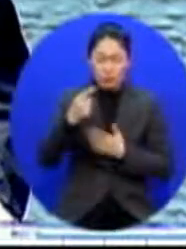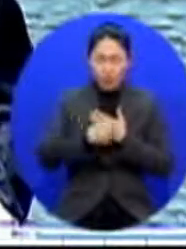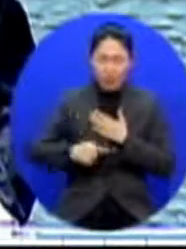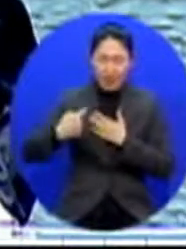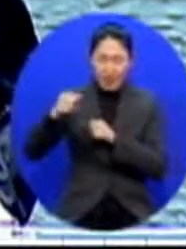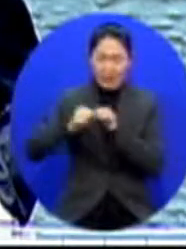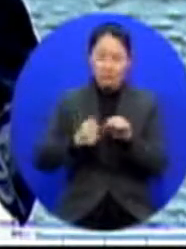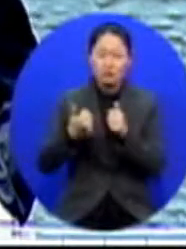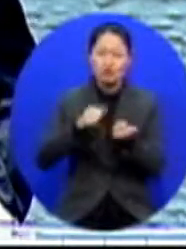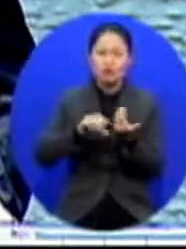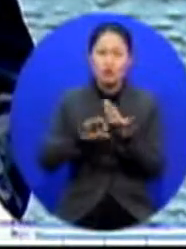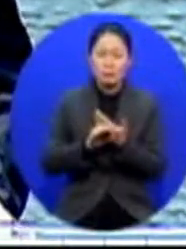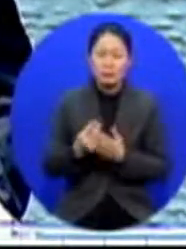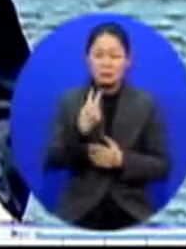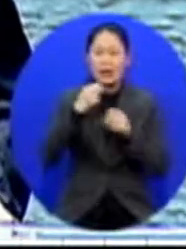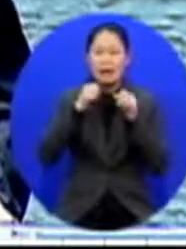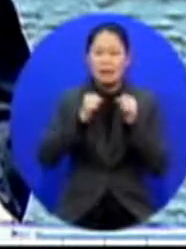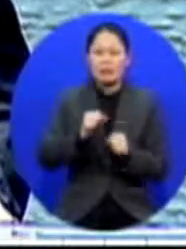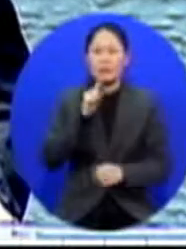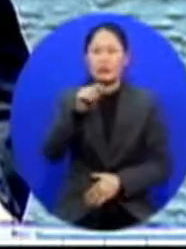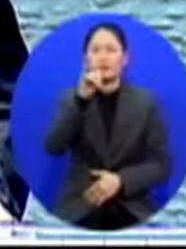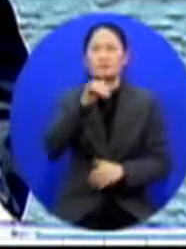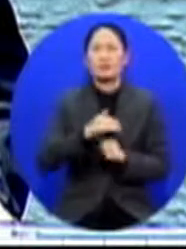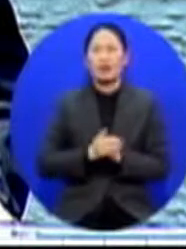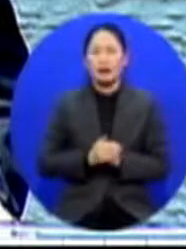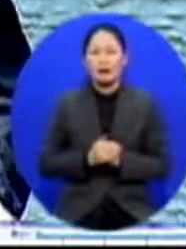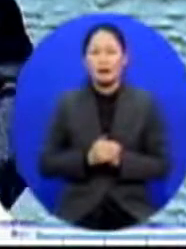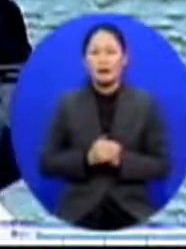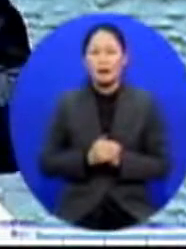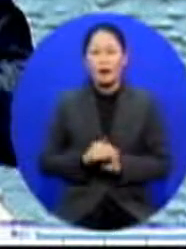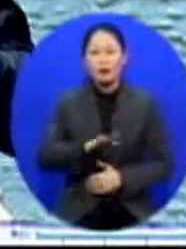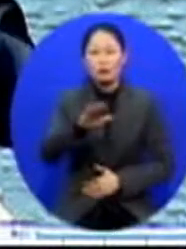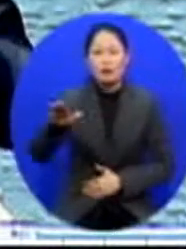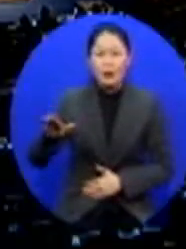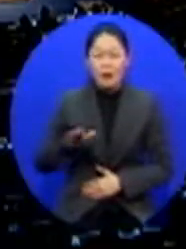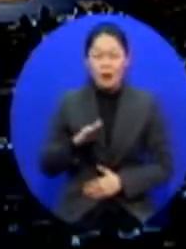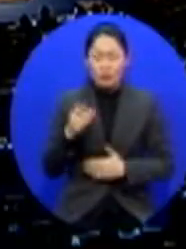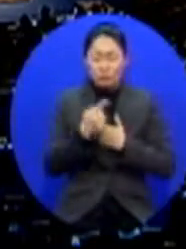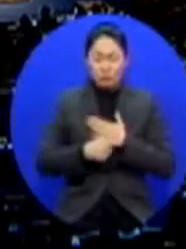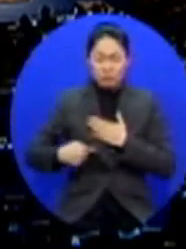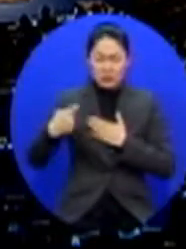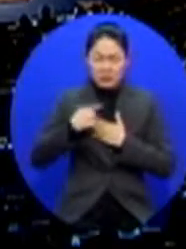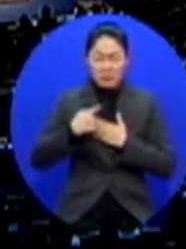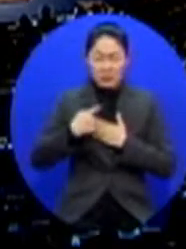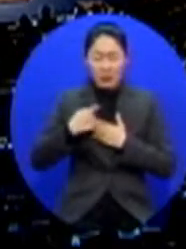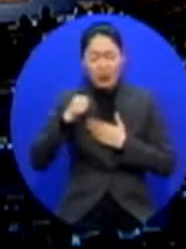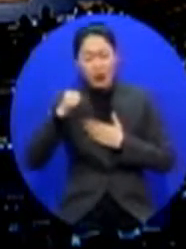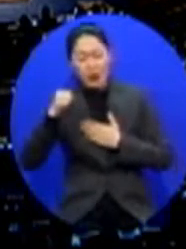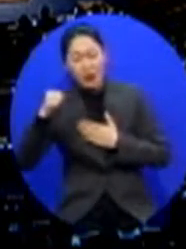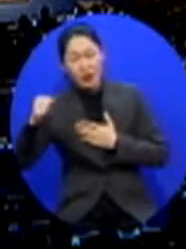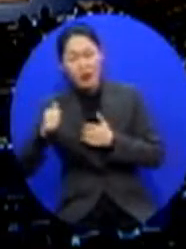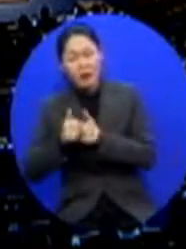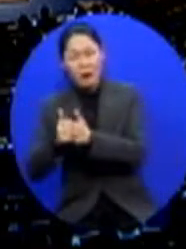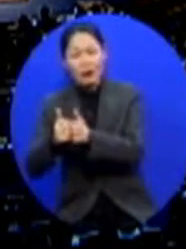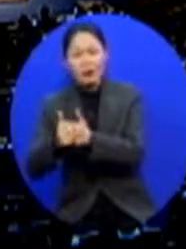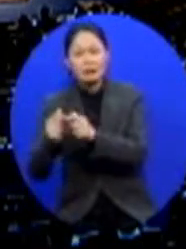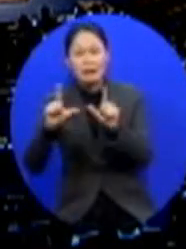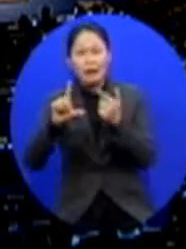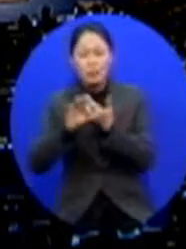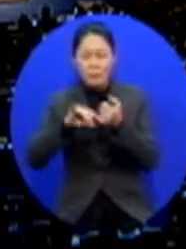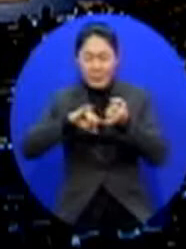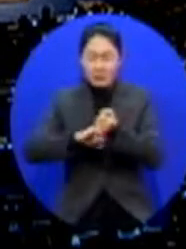살리니 그렇게 말씀하셨습니다 우리가 육신의 끌려 살면 반드시 죽는다는